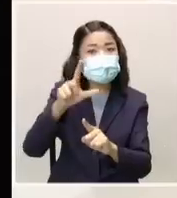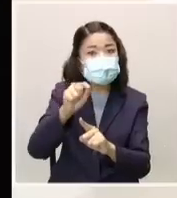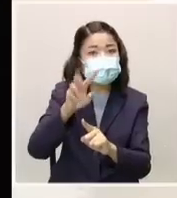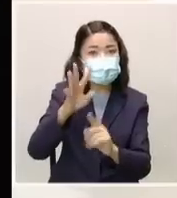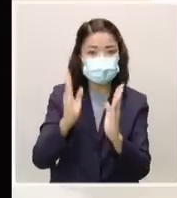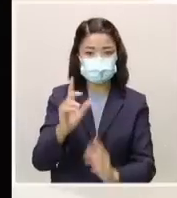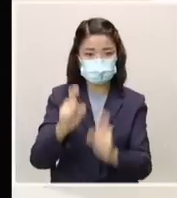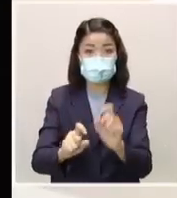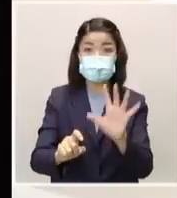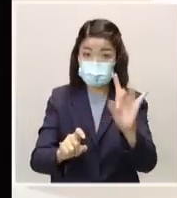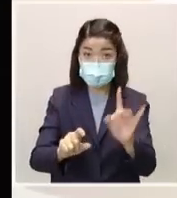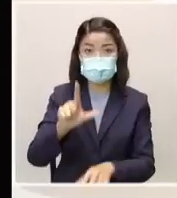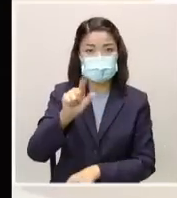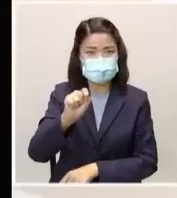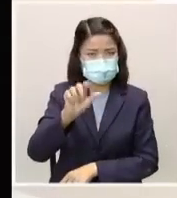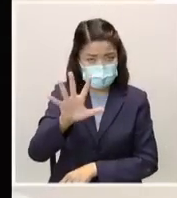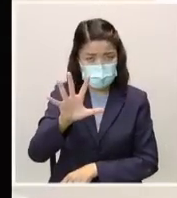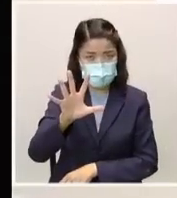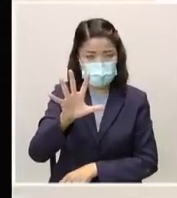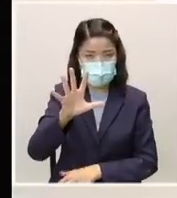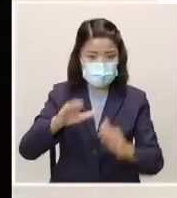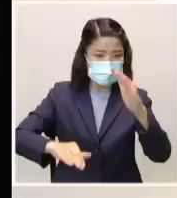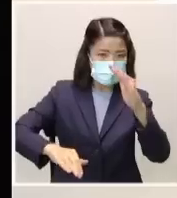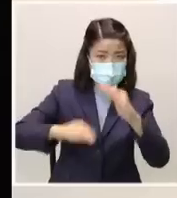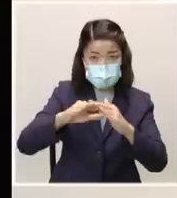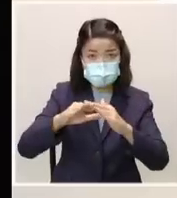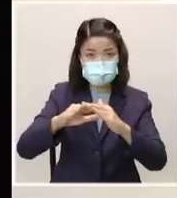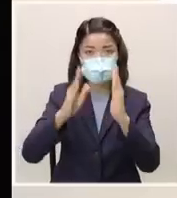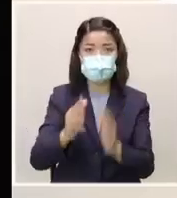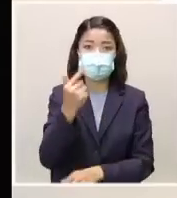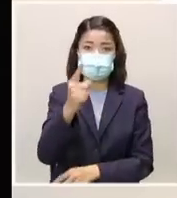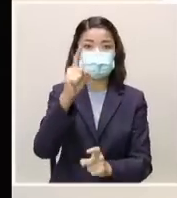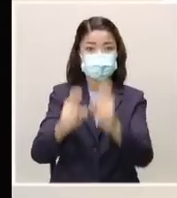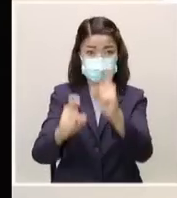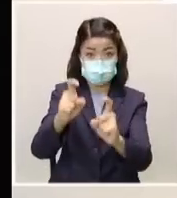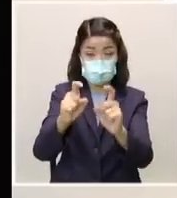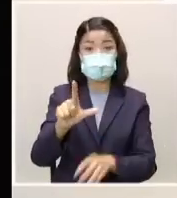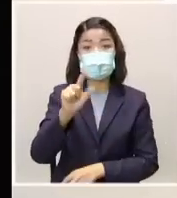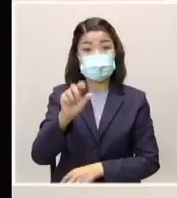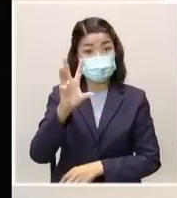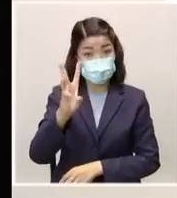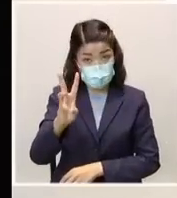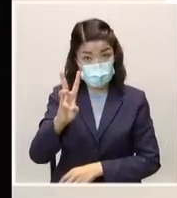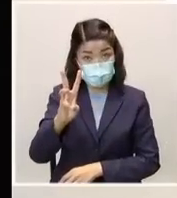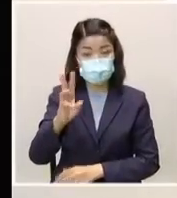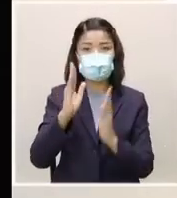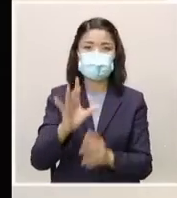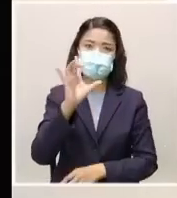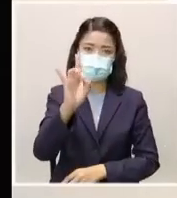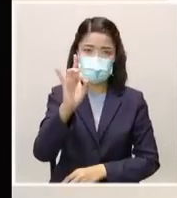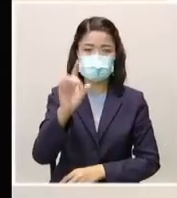8ราย25เมษายนตัวเลขแตะ2หลักค่ะ11ราย26เมษายน8รา